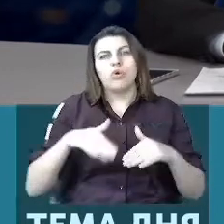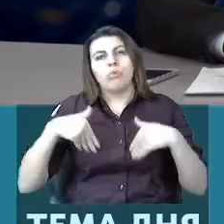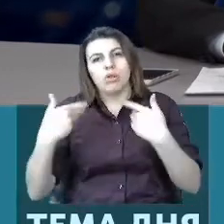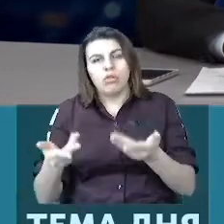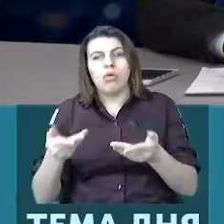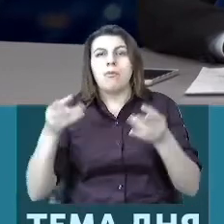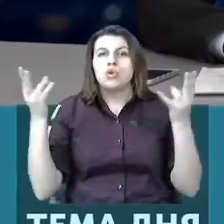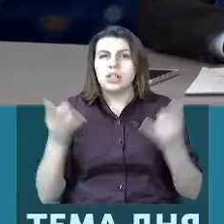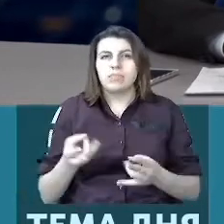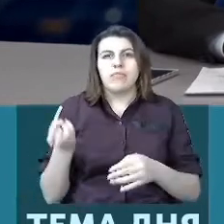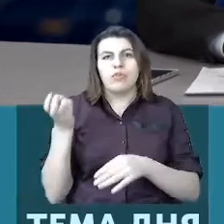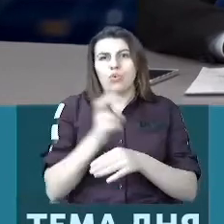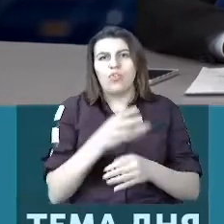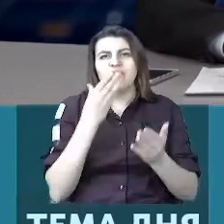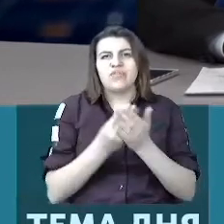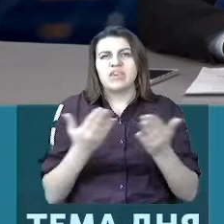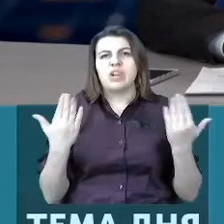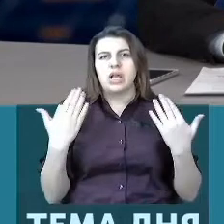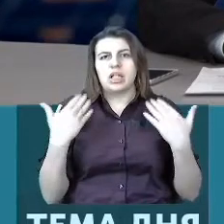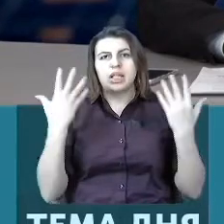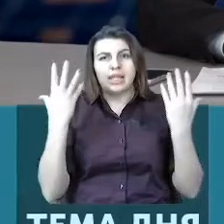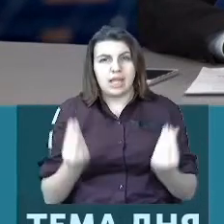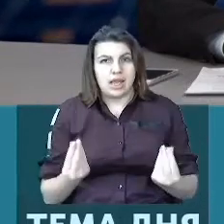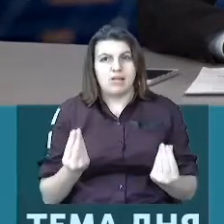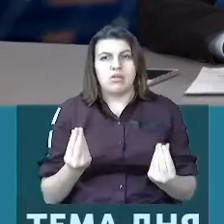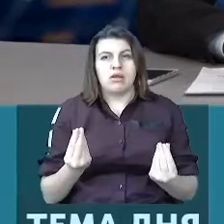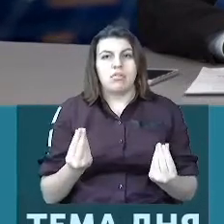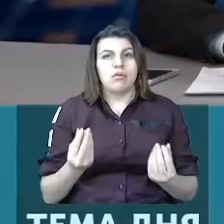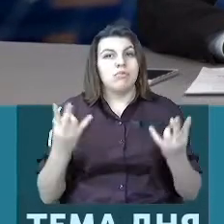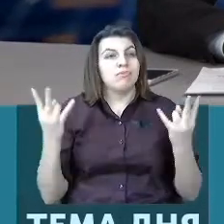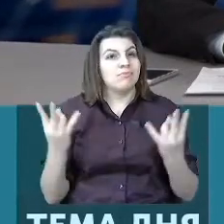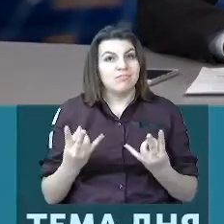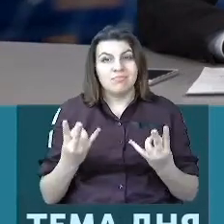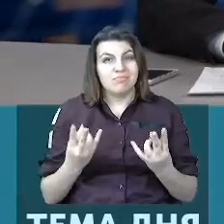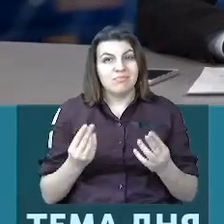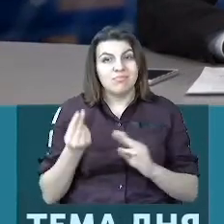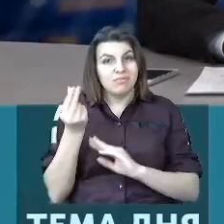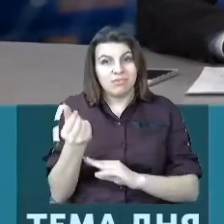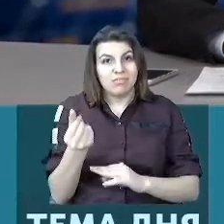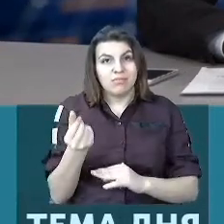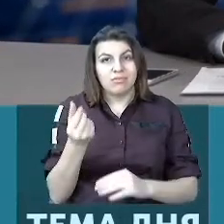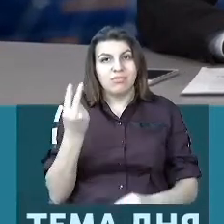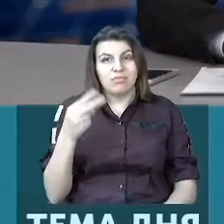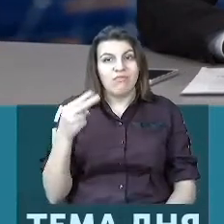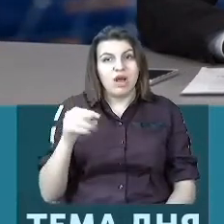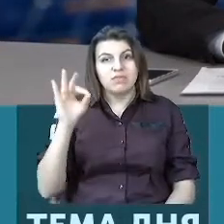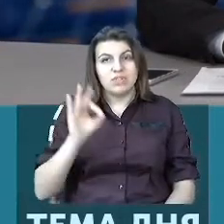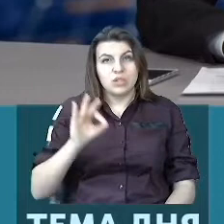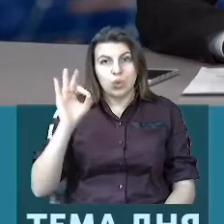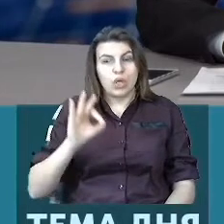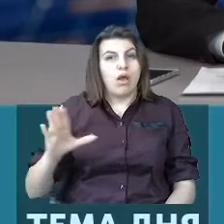виходити, наприклад, свій вихідний, який, до речі, буде оплачуватися всього на 20%. А було,